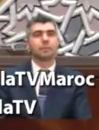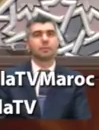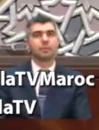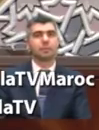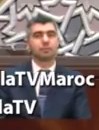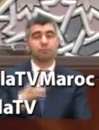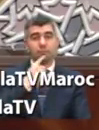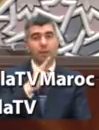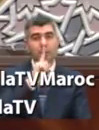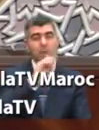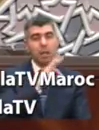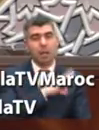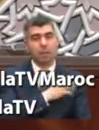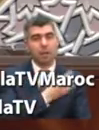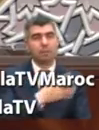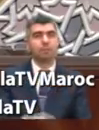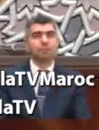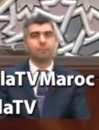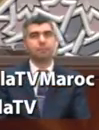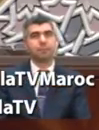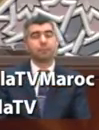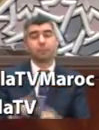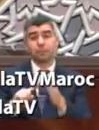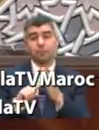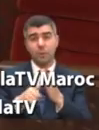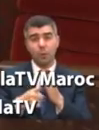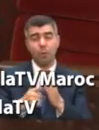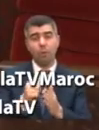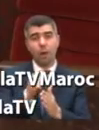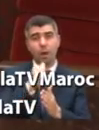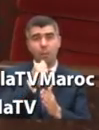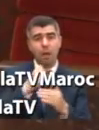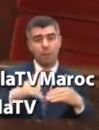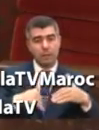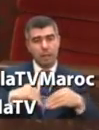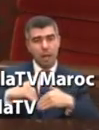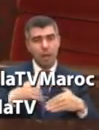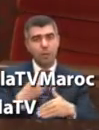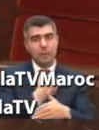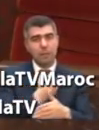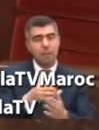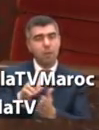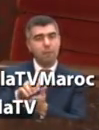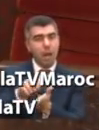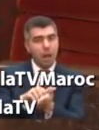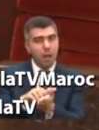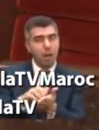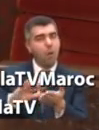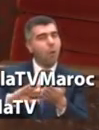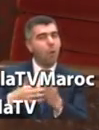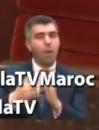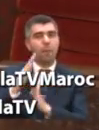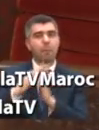بسم الله الرحمن الرحيم. أنا أعتقد الكهرباء والماء والطرق والصحة والتعليم والفلاحة كلها